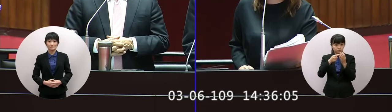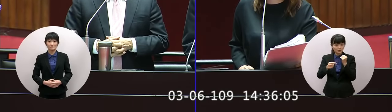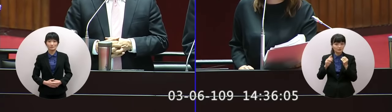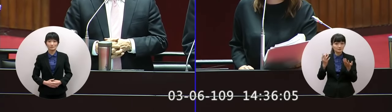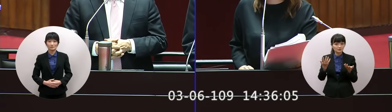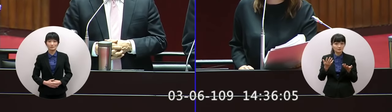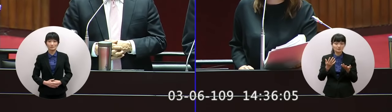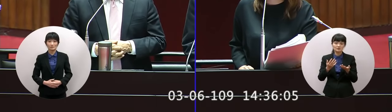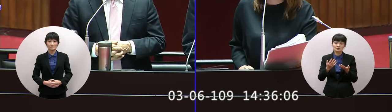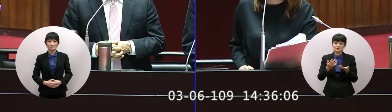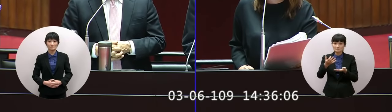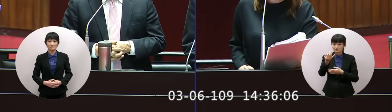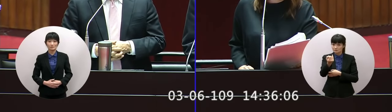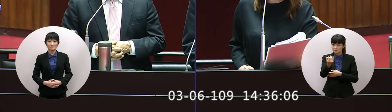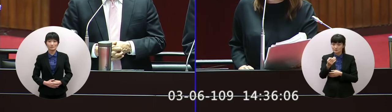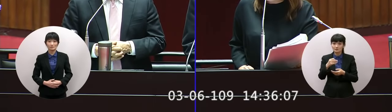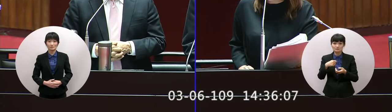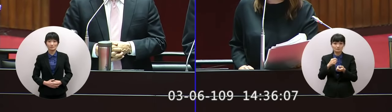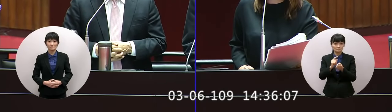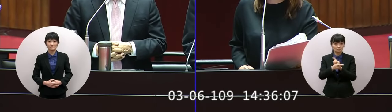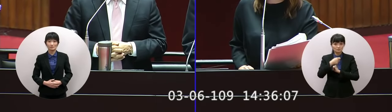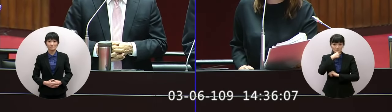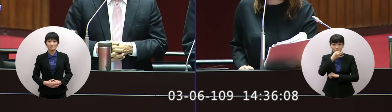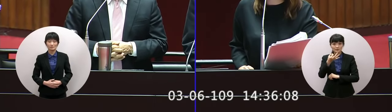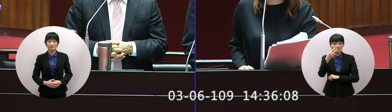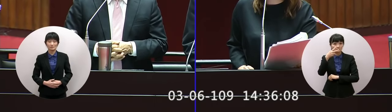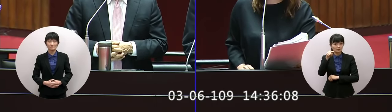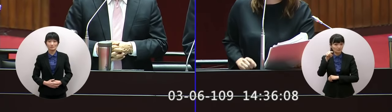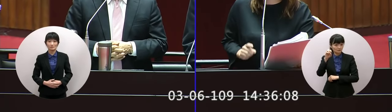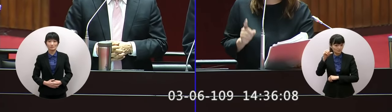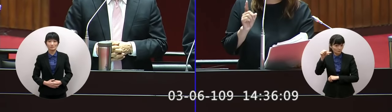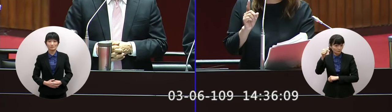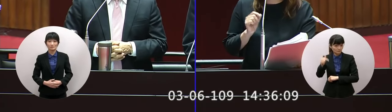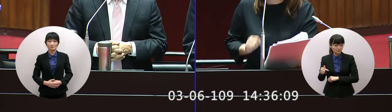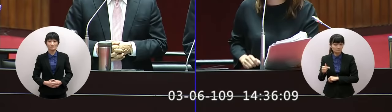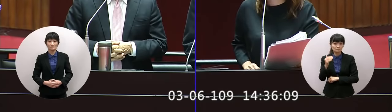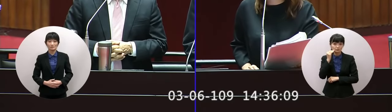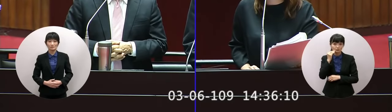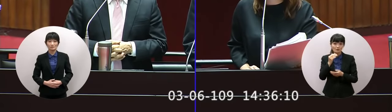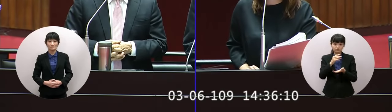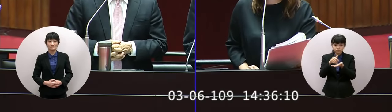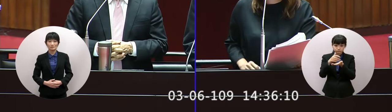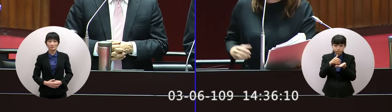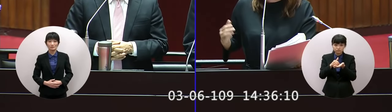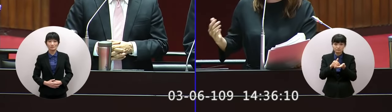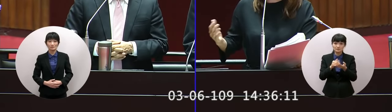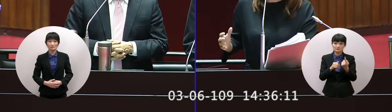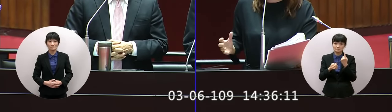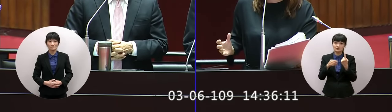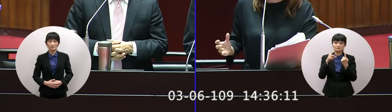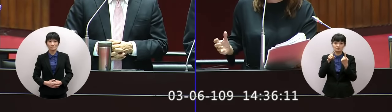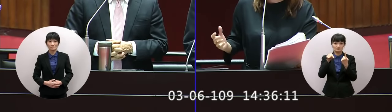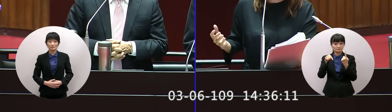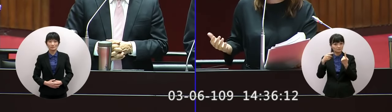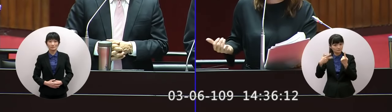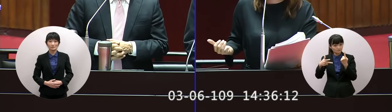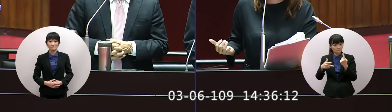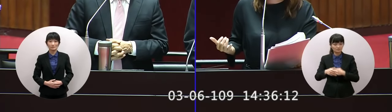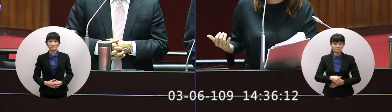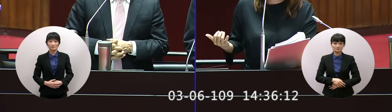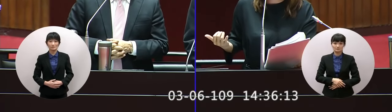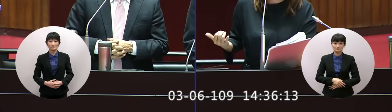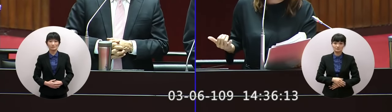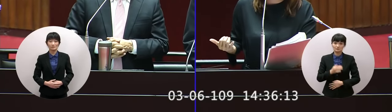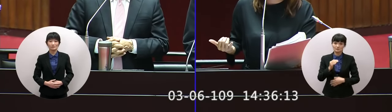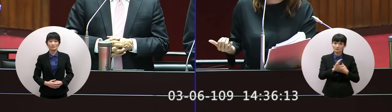概2.05亿台币，所以换算下来相当于一片大概1.7块。我们进口只